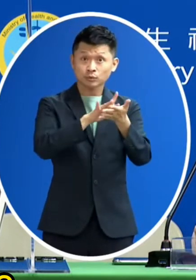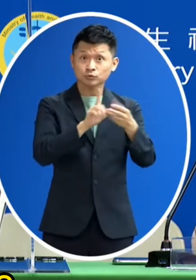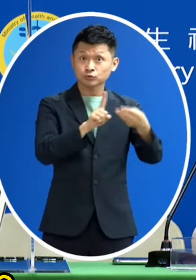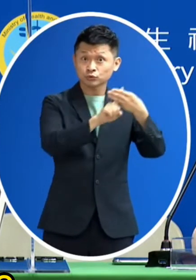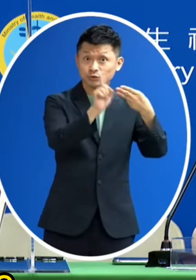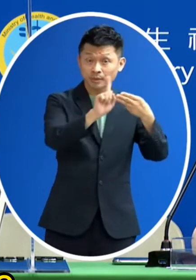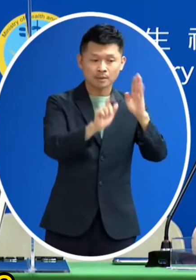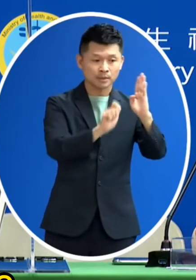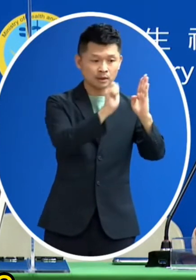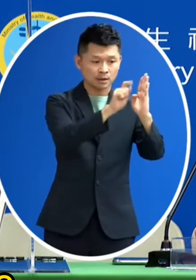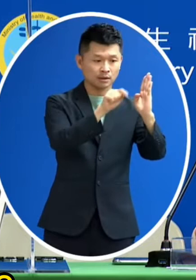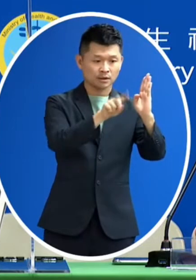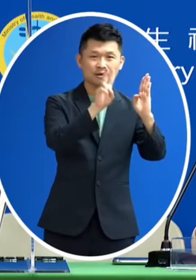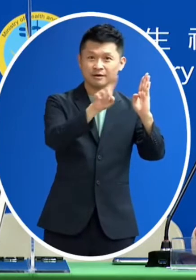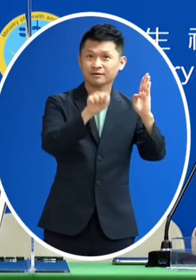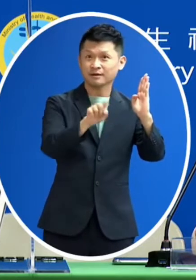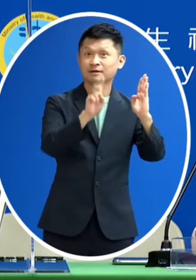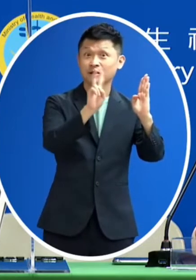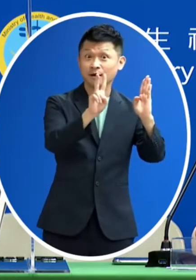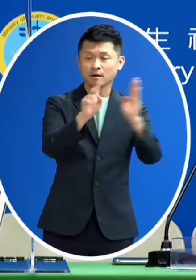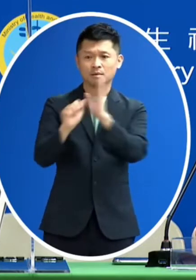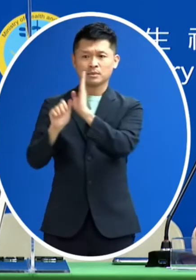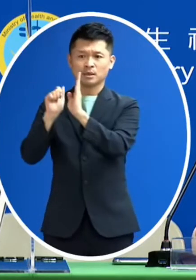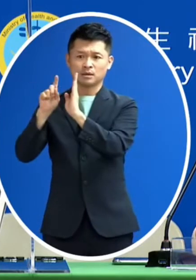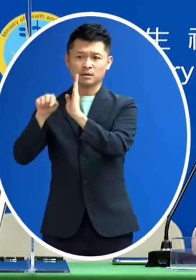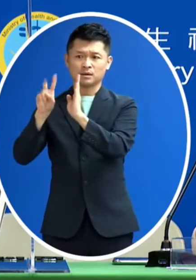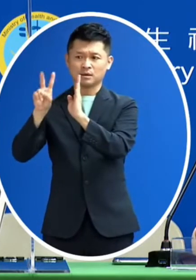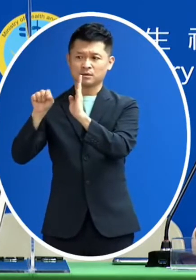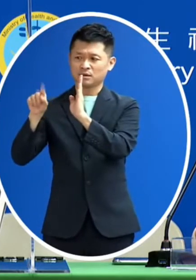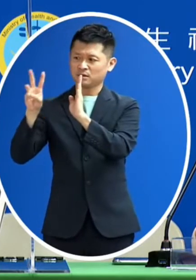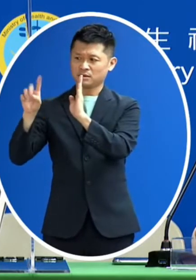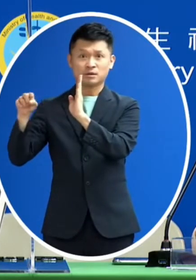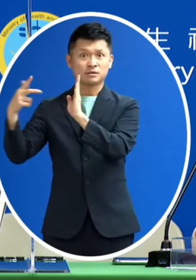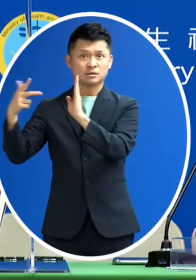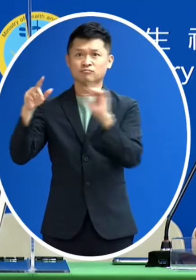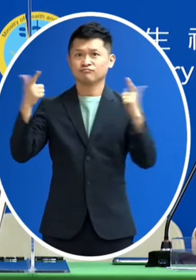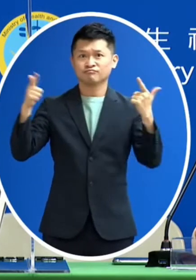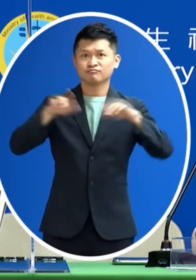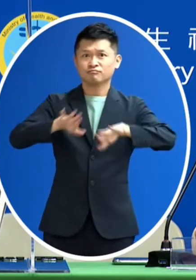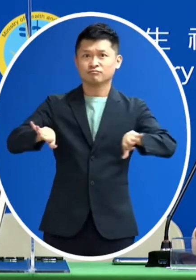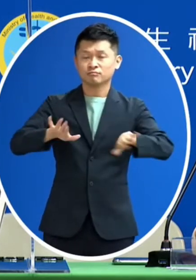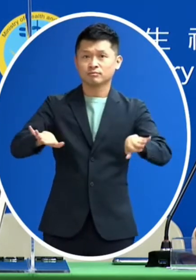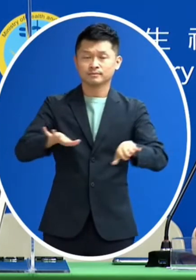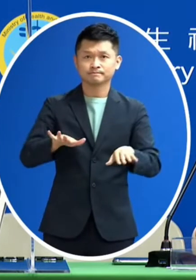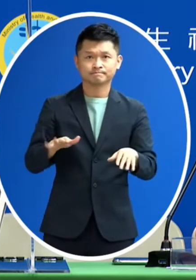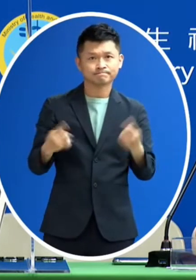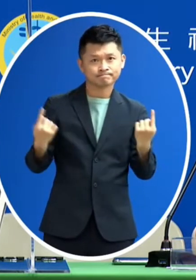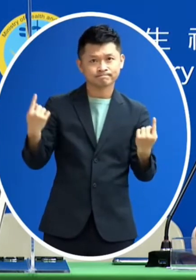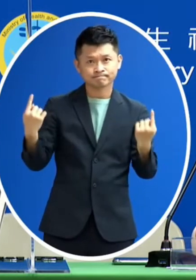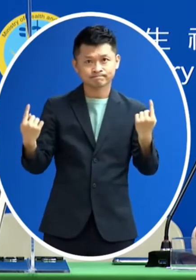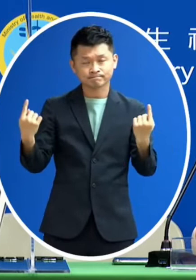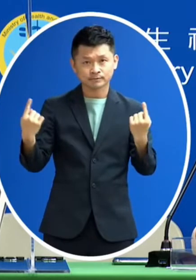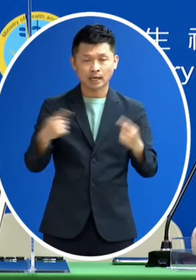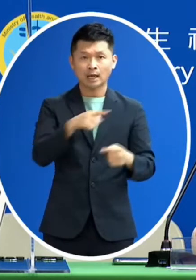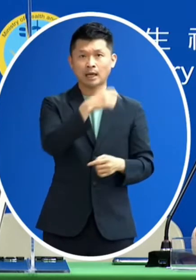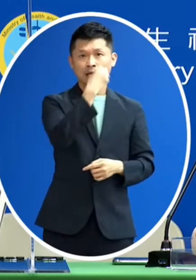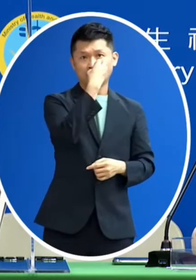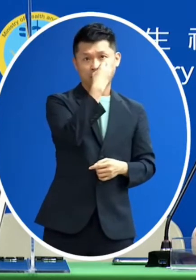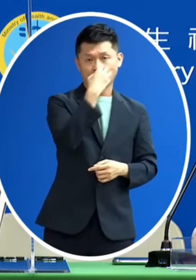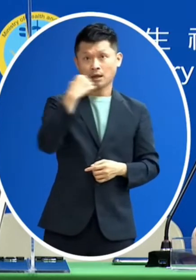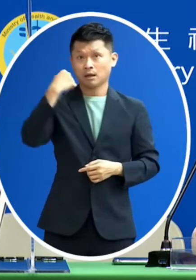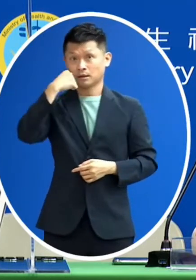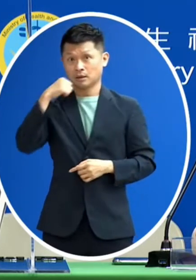是 BA.2.2，也不是这个 BA.2.3.7所以呢，目前来讲，并不是说我们跟香港